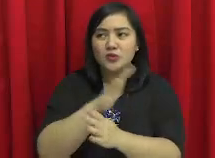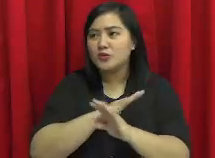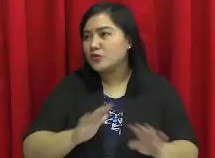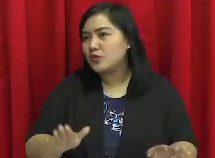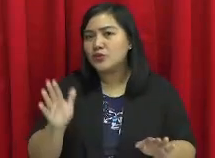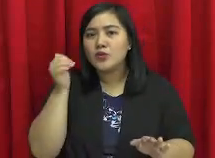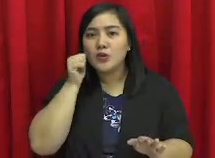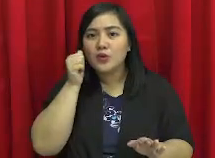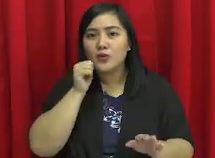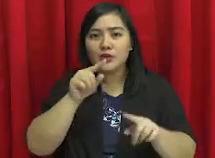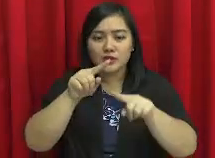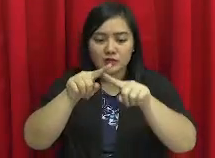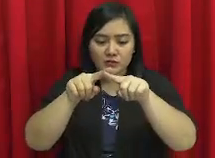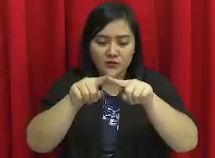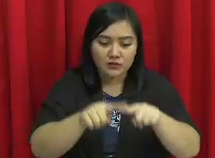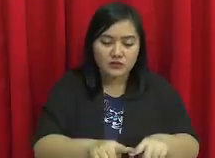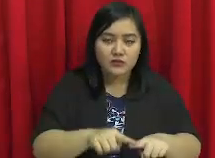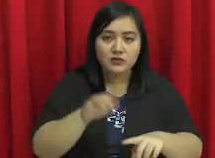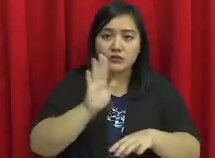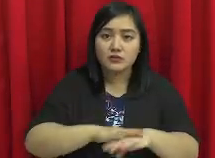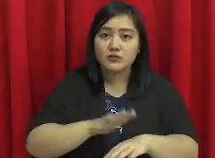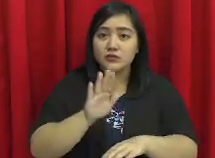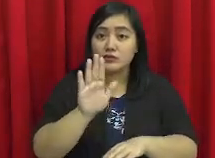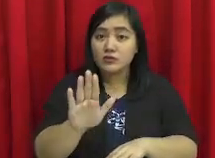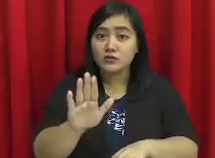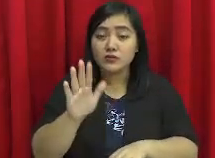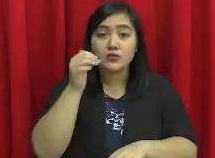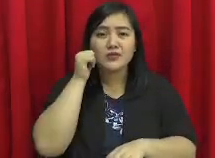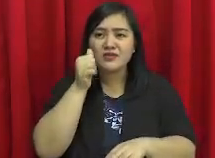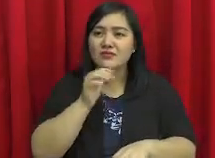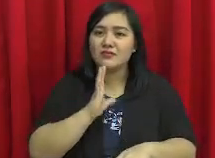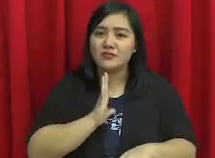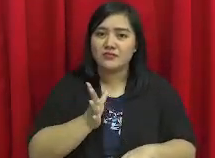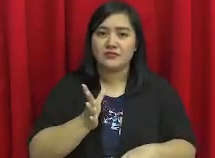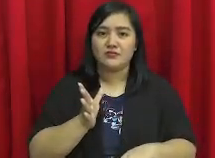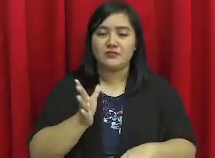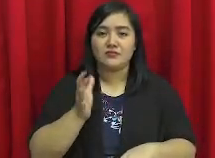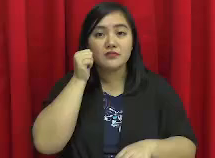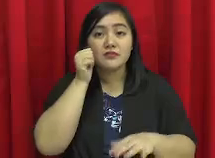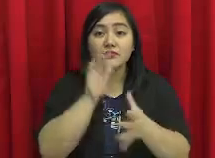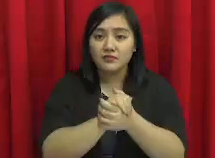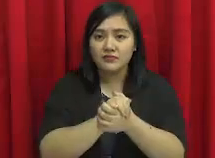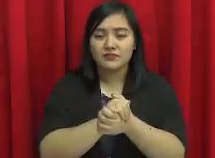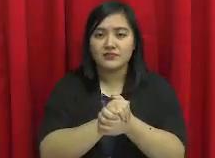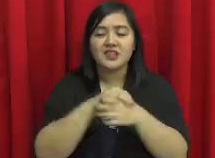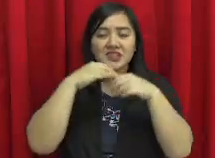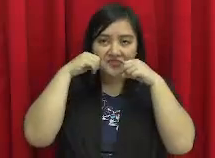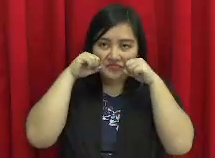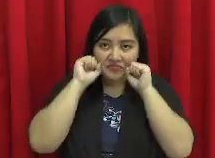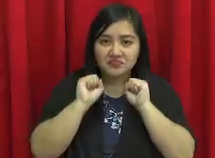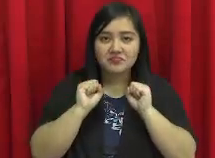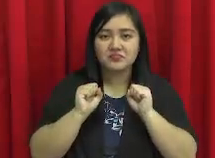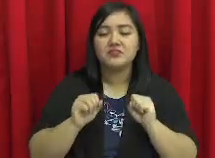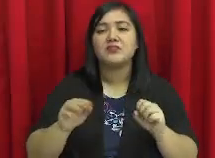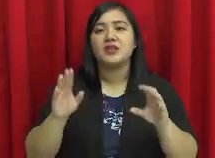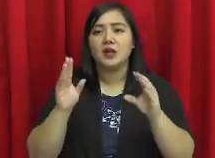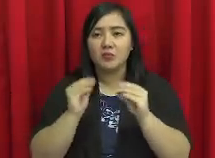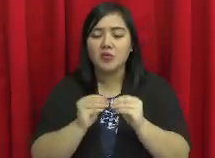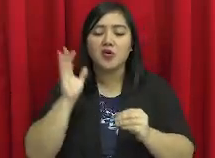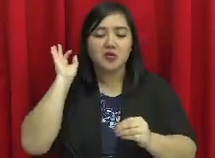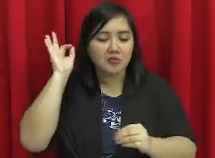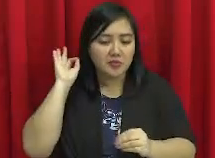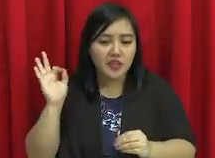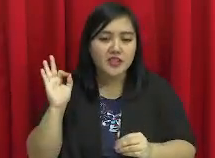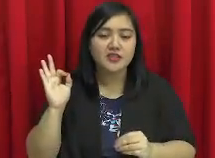ninyo. You see, ang mahirap nito, ang mas preacher sa loob ng tahanan natin at nagsisita sa minsan, pati tayo